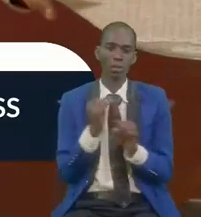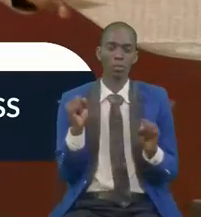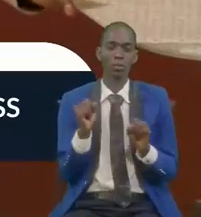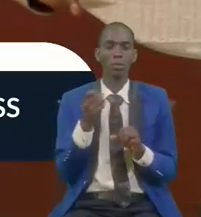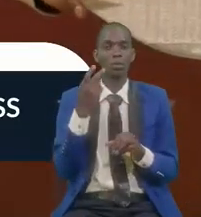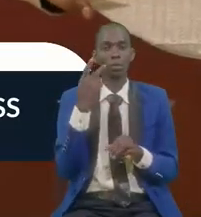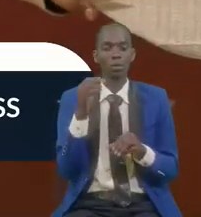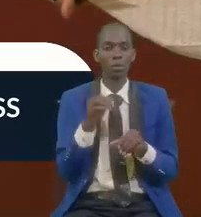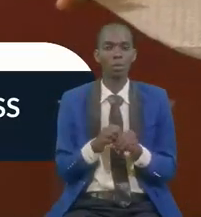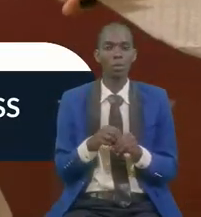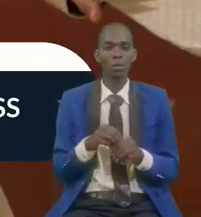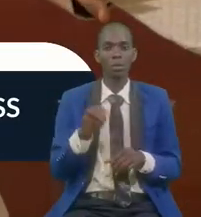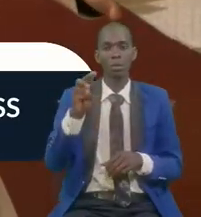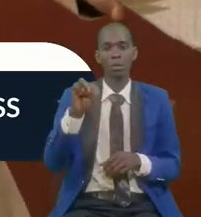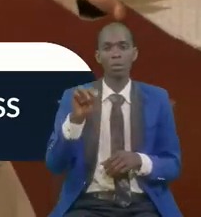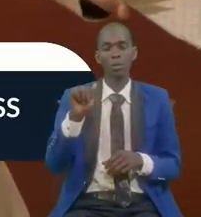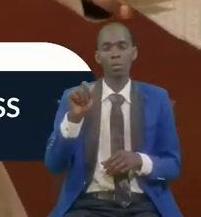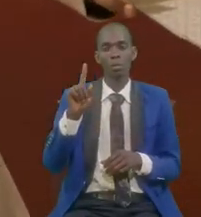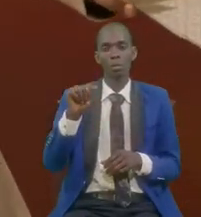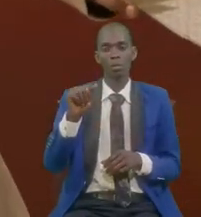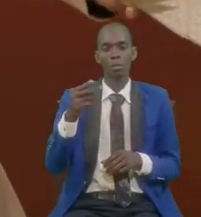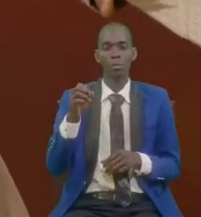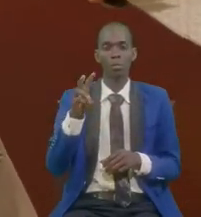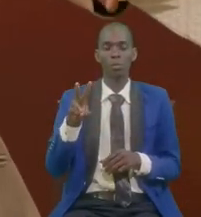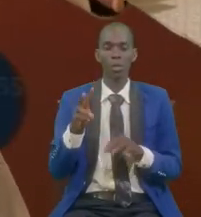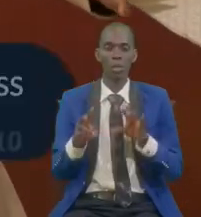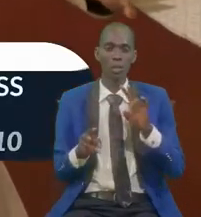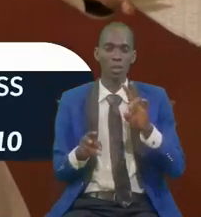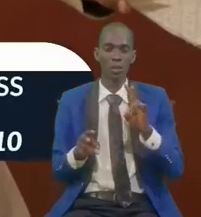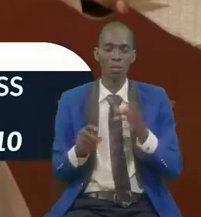Et Matthieu, chapitre 7.